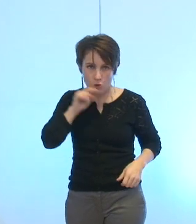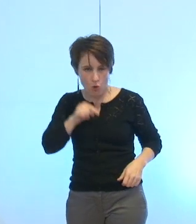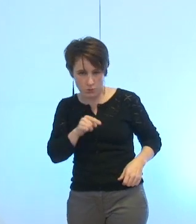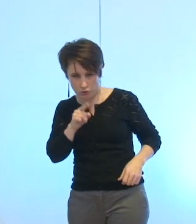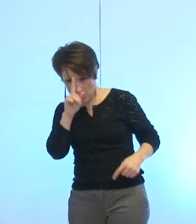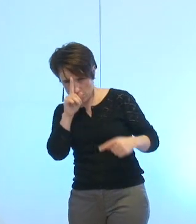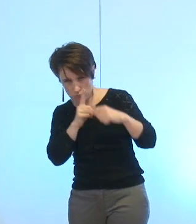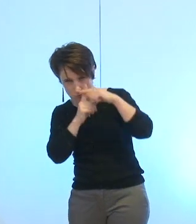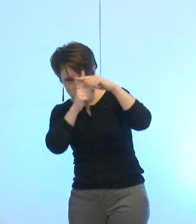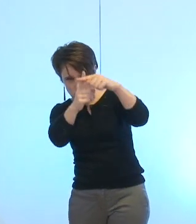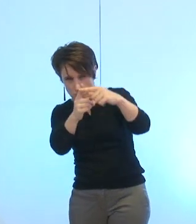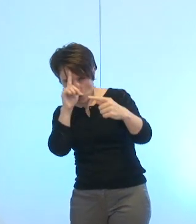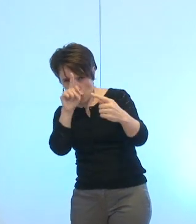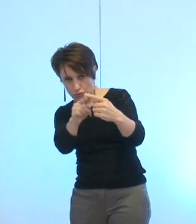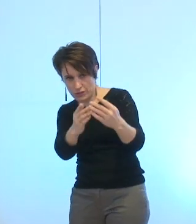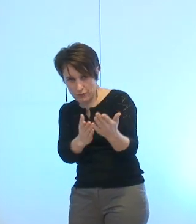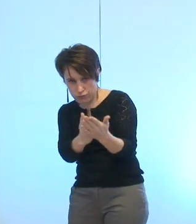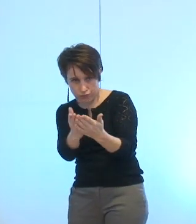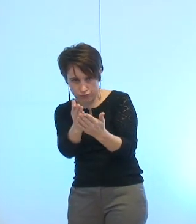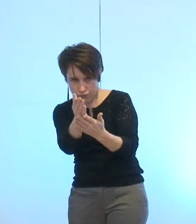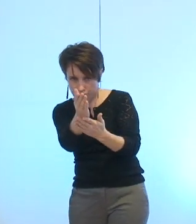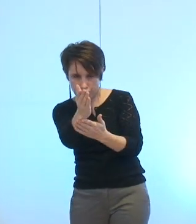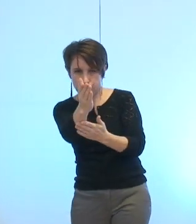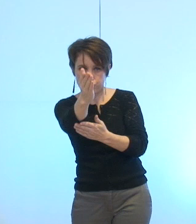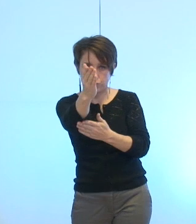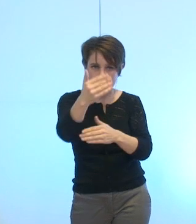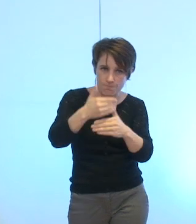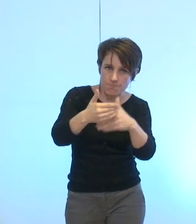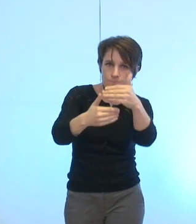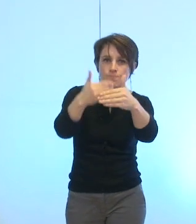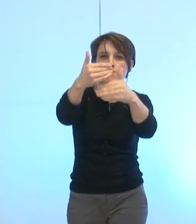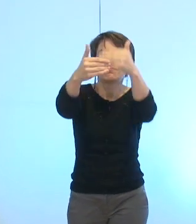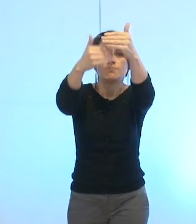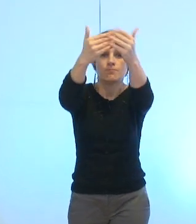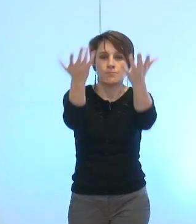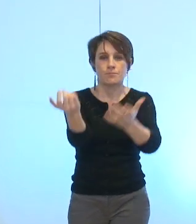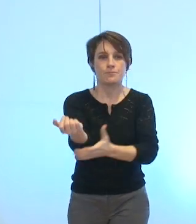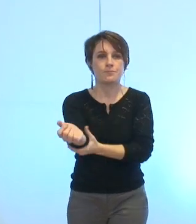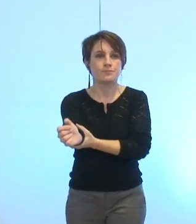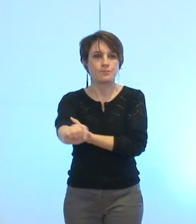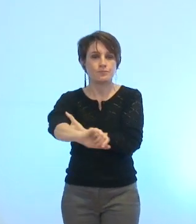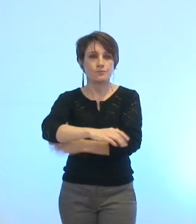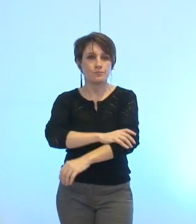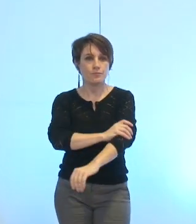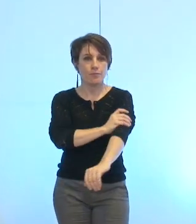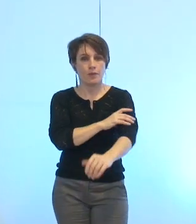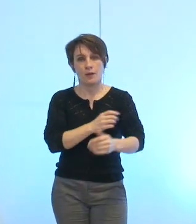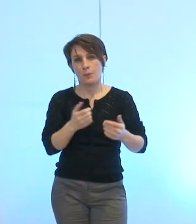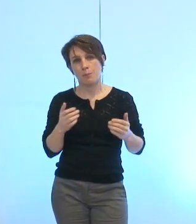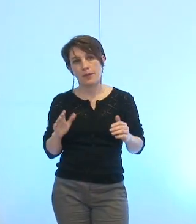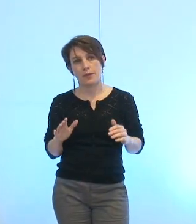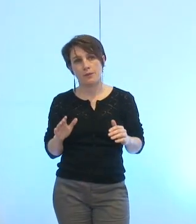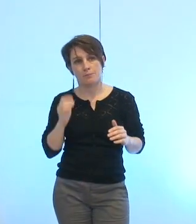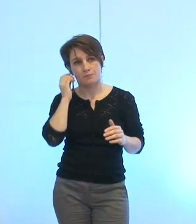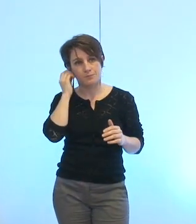depuis le début des mandats nous continuerons à le faire fortement en nous attachant non pas à